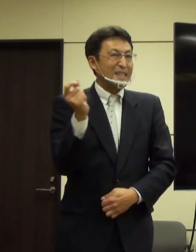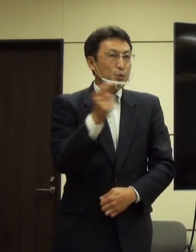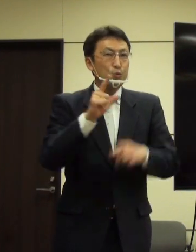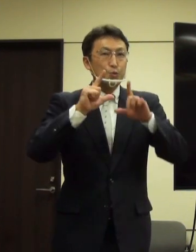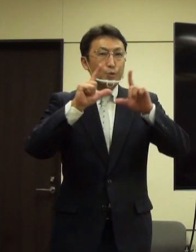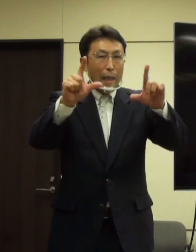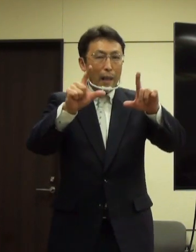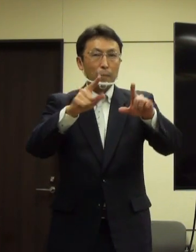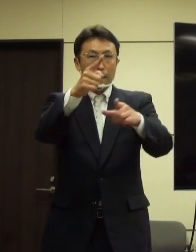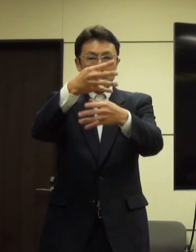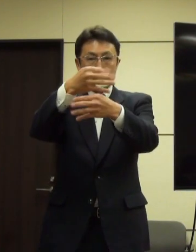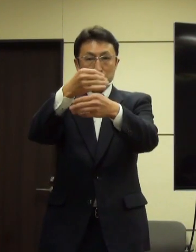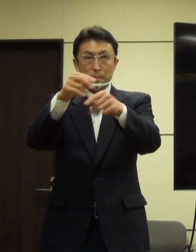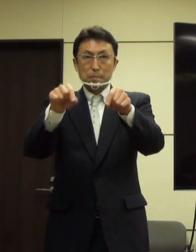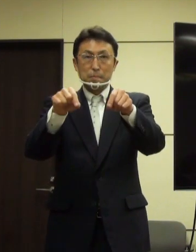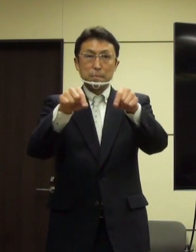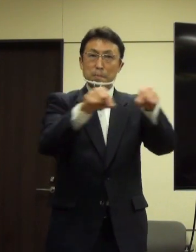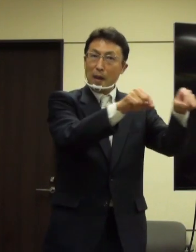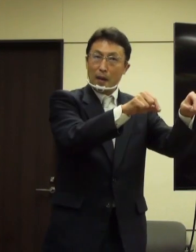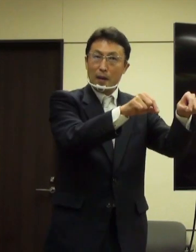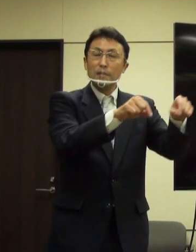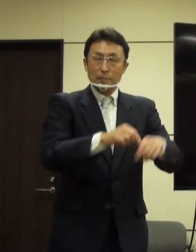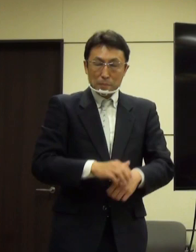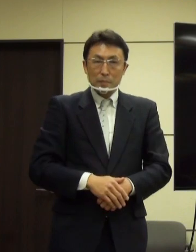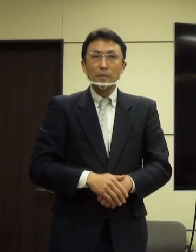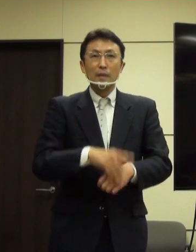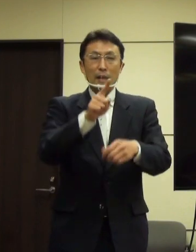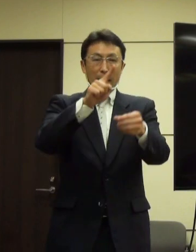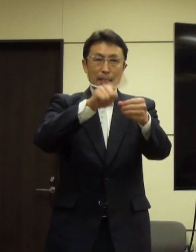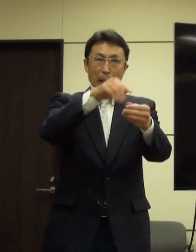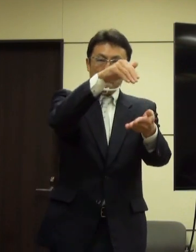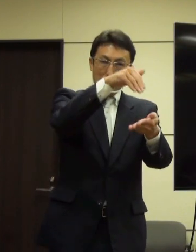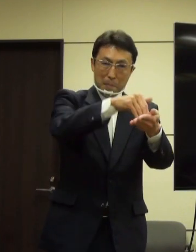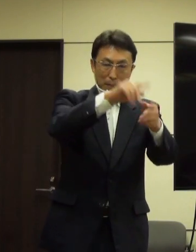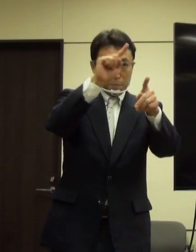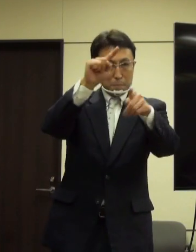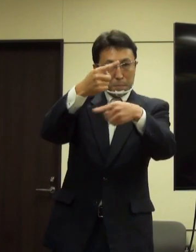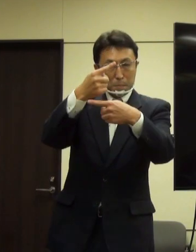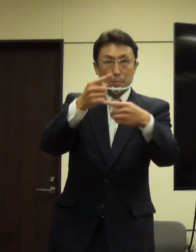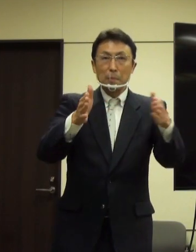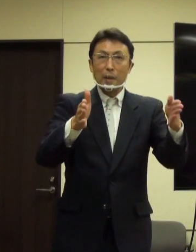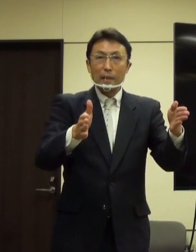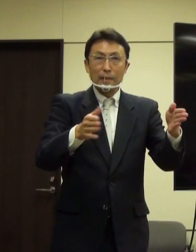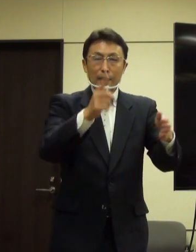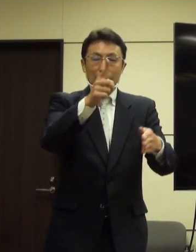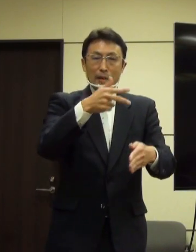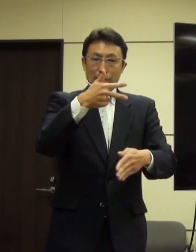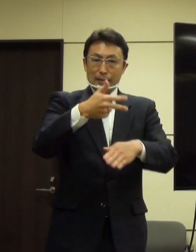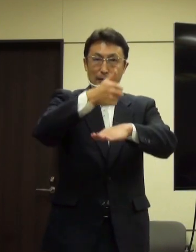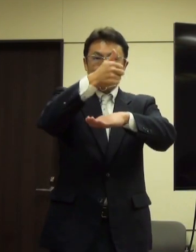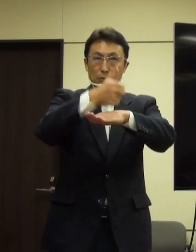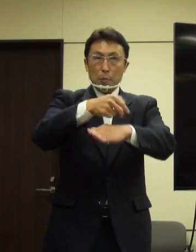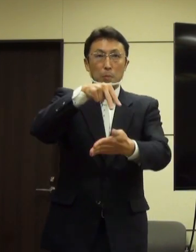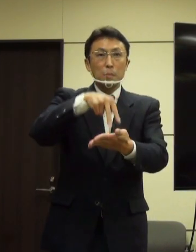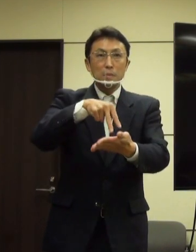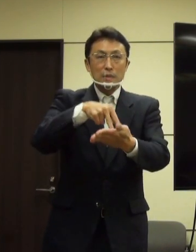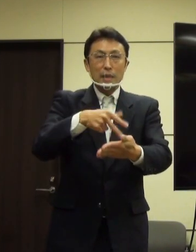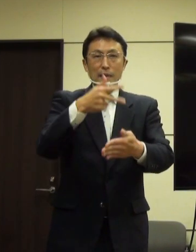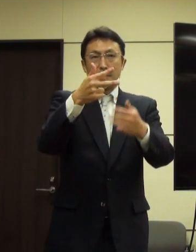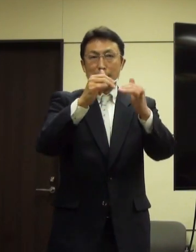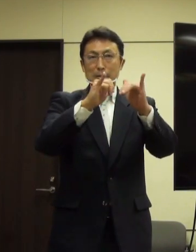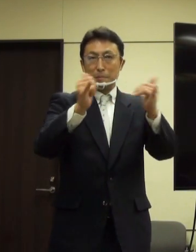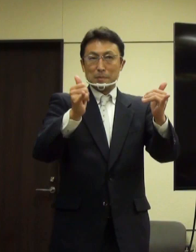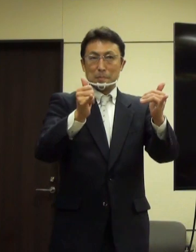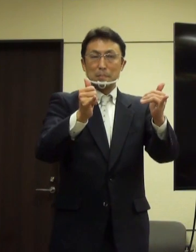れましたけれども改めてこの年末年始迎えるにあたりまして市長としての何かこう呼びかけと言いますかどのようにあの市民に